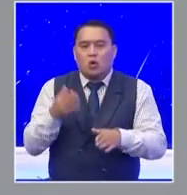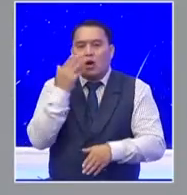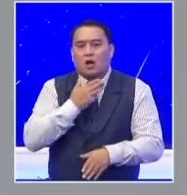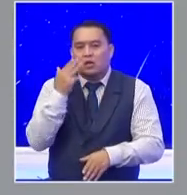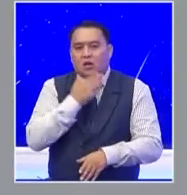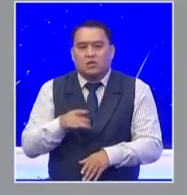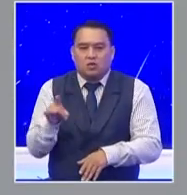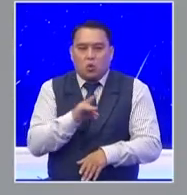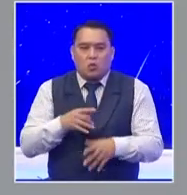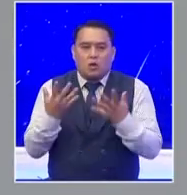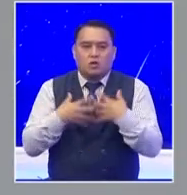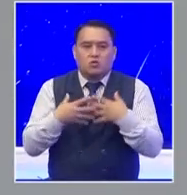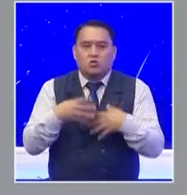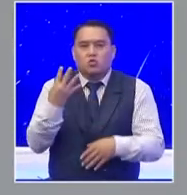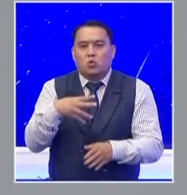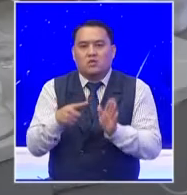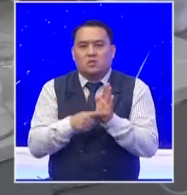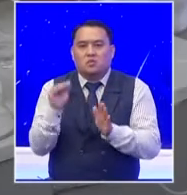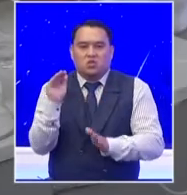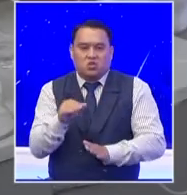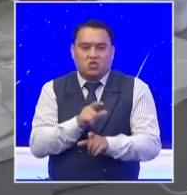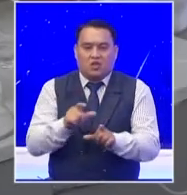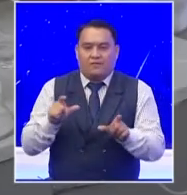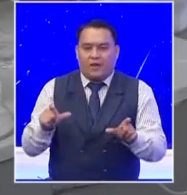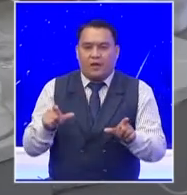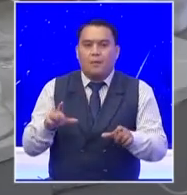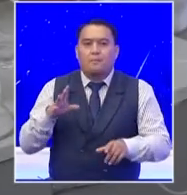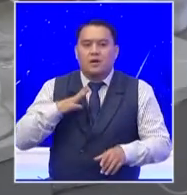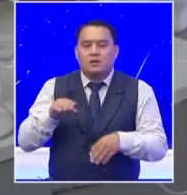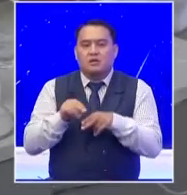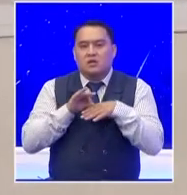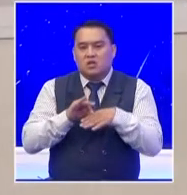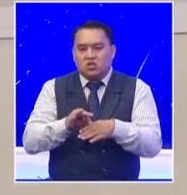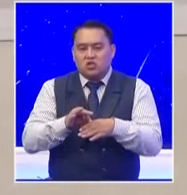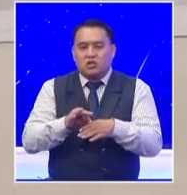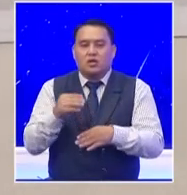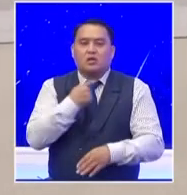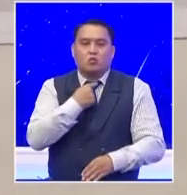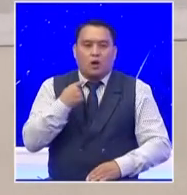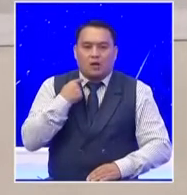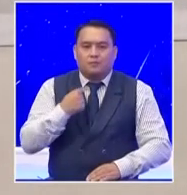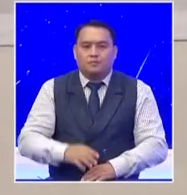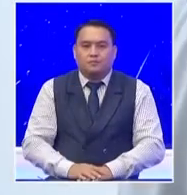Каратальского района, насчитывающего 47 тысяч жителей, но в свое время здесь проходили стационарное лечение и талдыкурганцы.